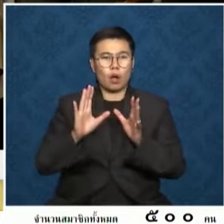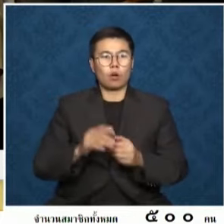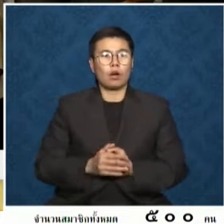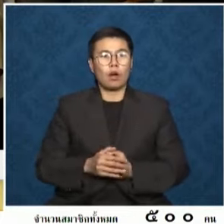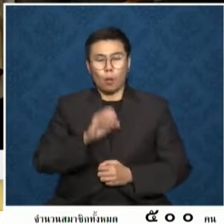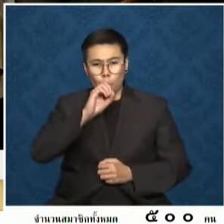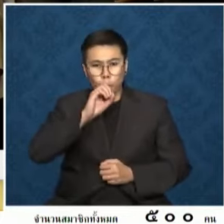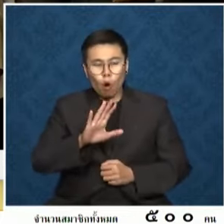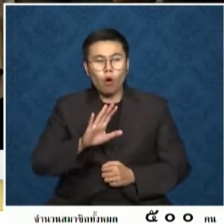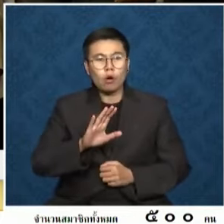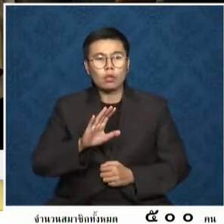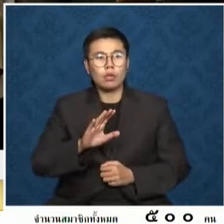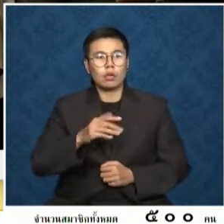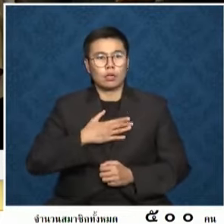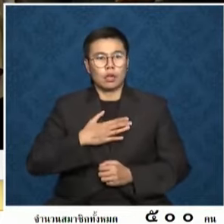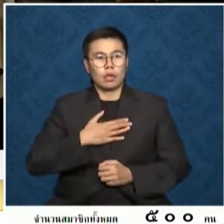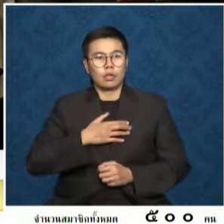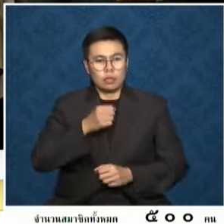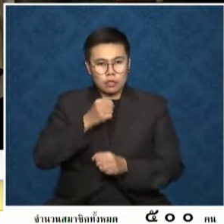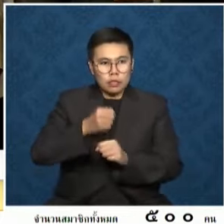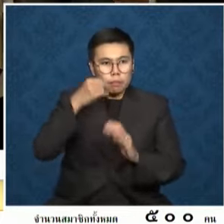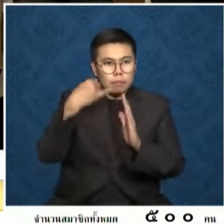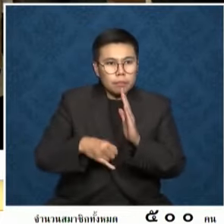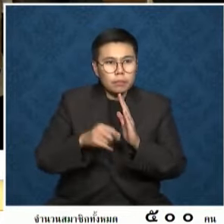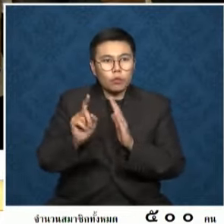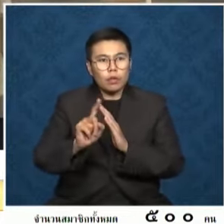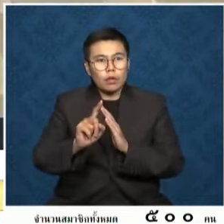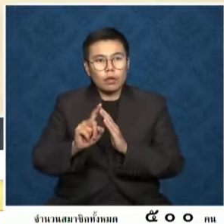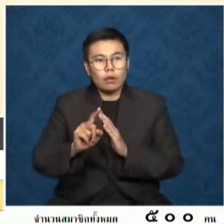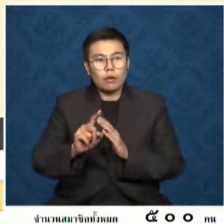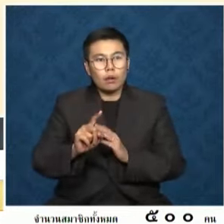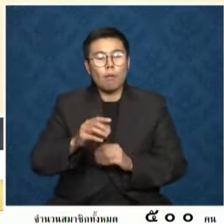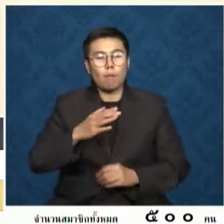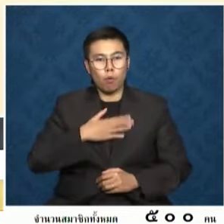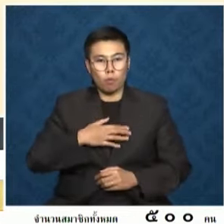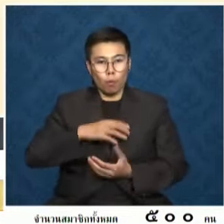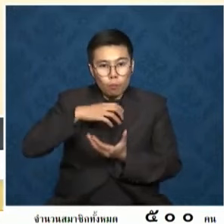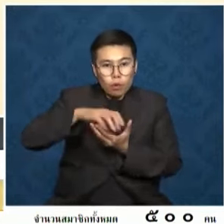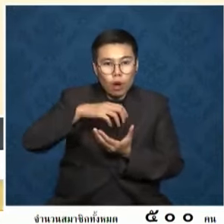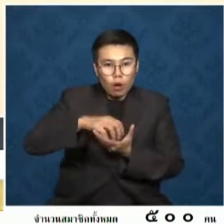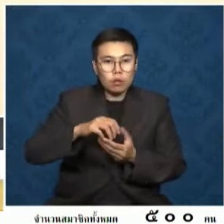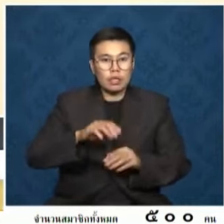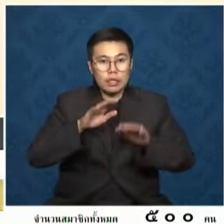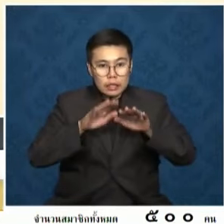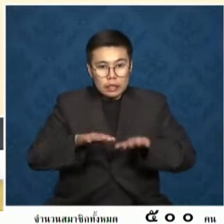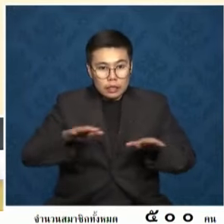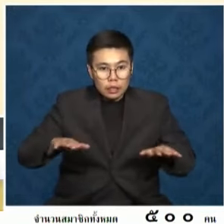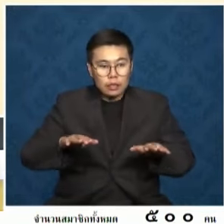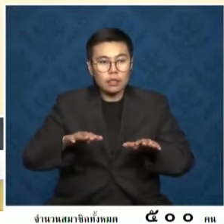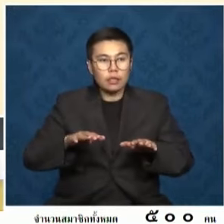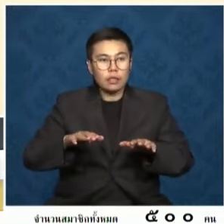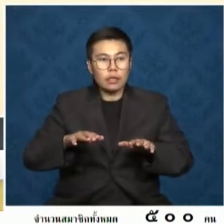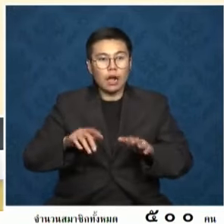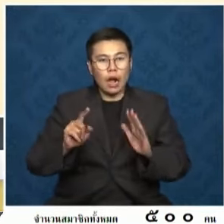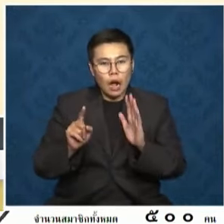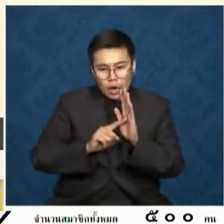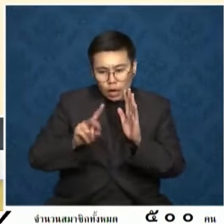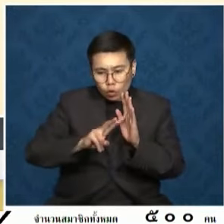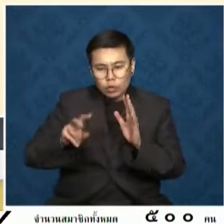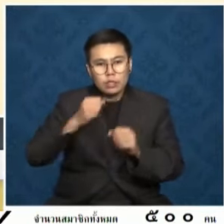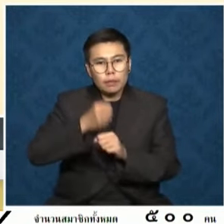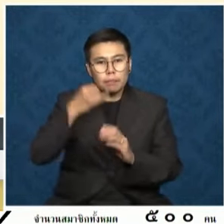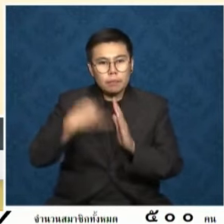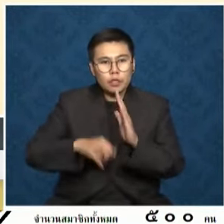บอกว่าเอาเรื่องผลของการกระทำผมพูดให้ฟังครับเด็กหรืออะไรก็ตามกี่ครั้งแล้วที่ผิดกฎหม